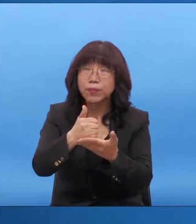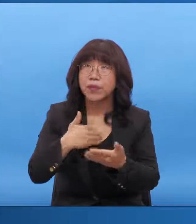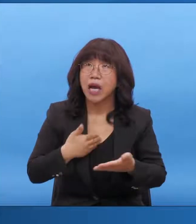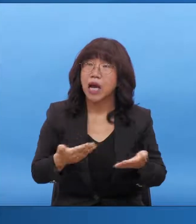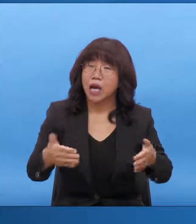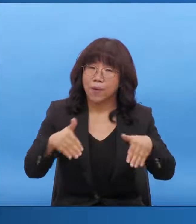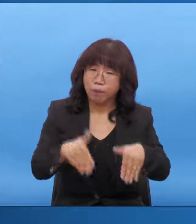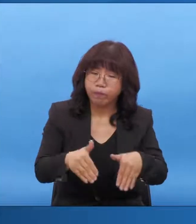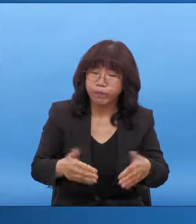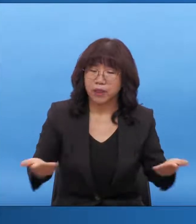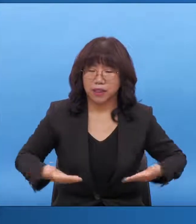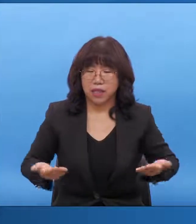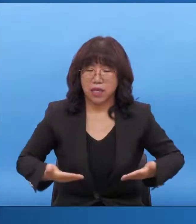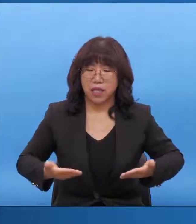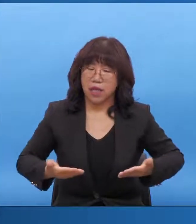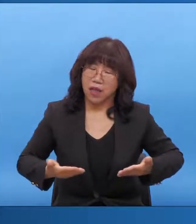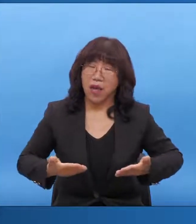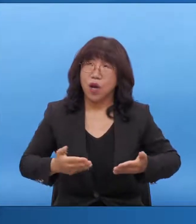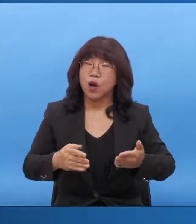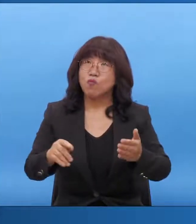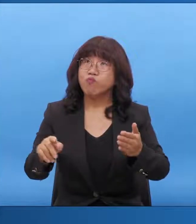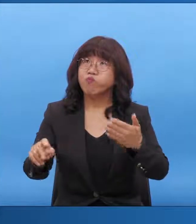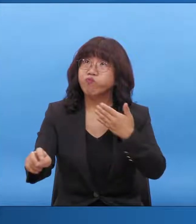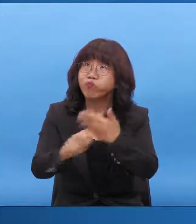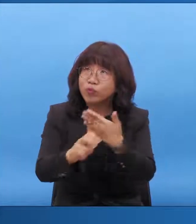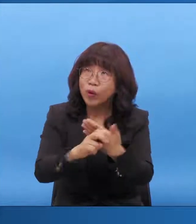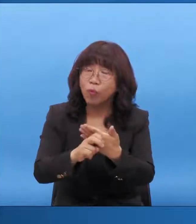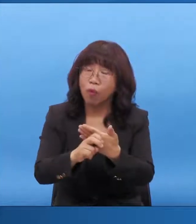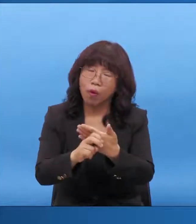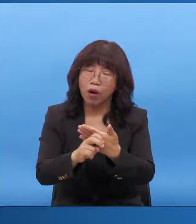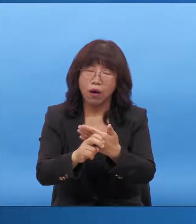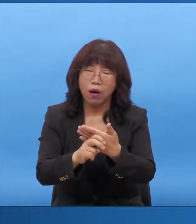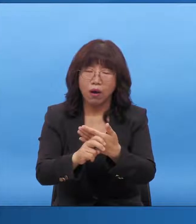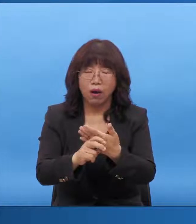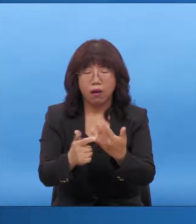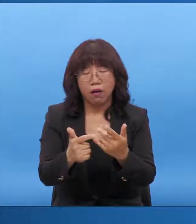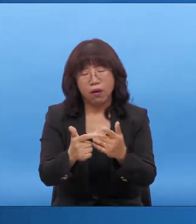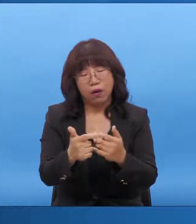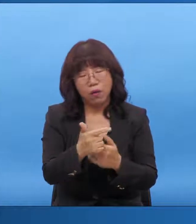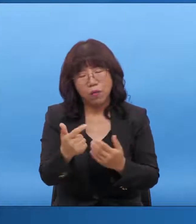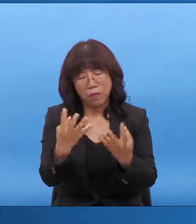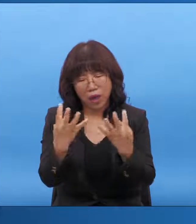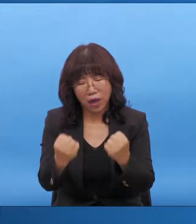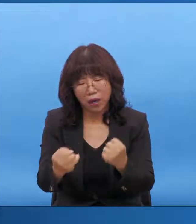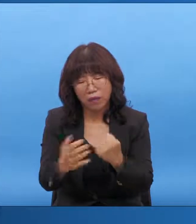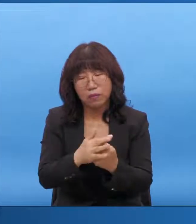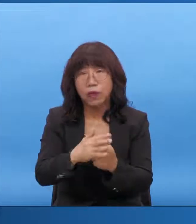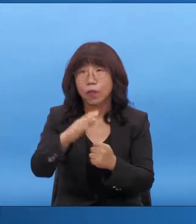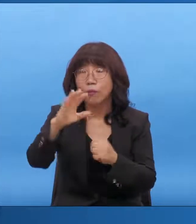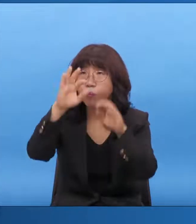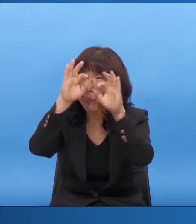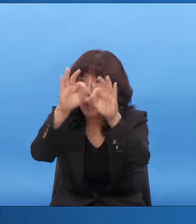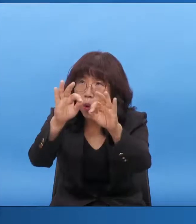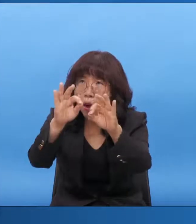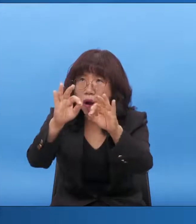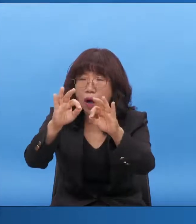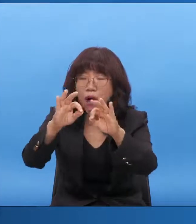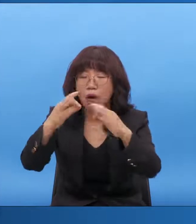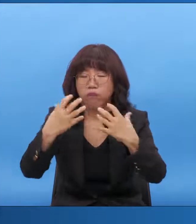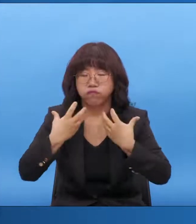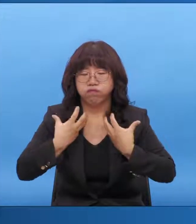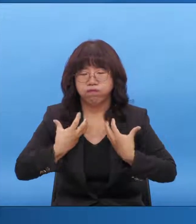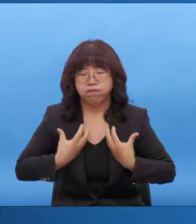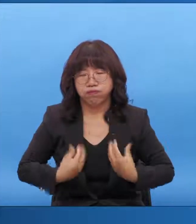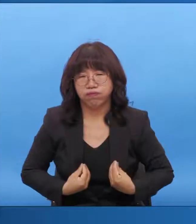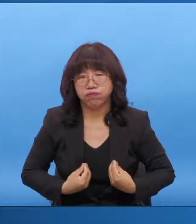자기가 무너졌대요. So the discussion was that this church leader, he was always stressing legalism and what he had to